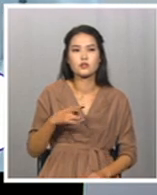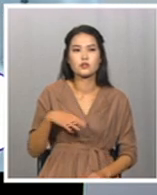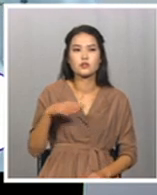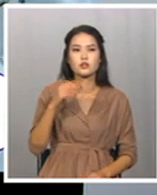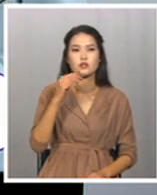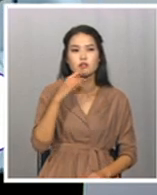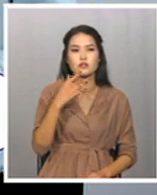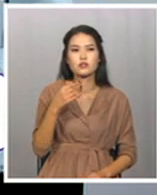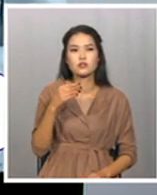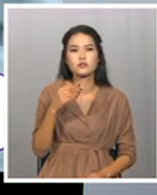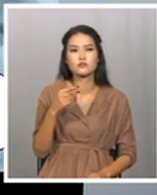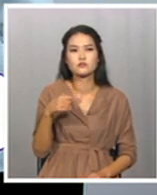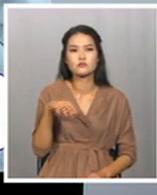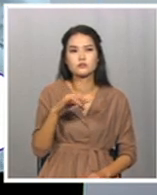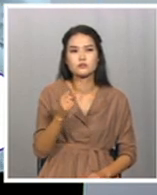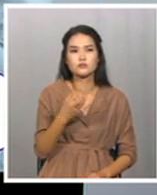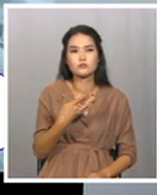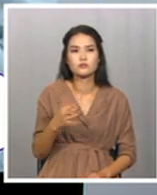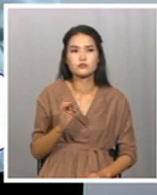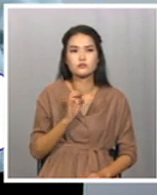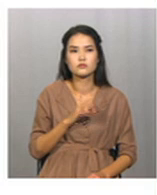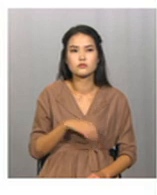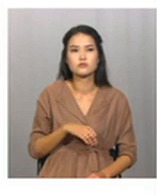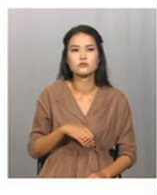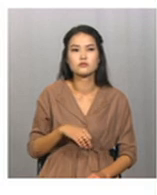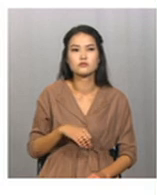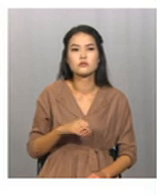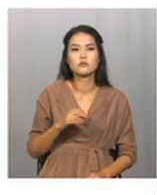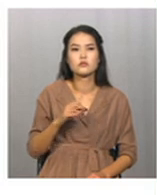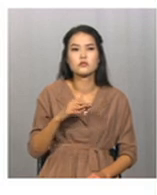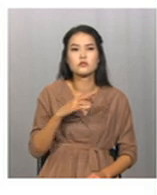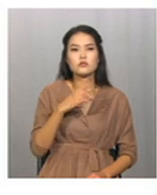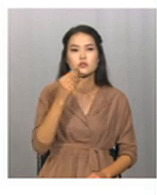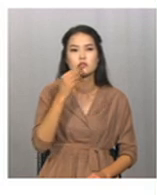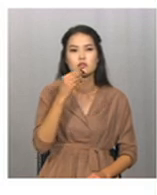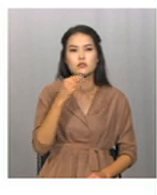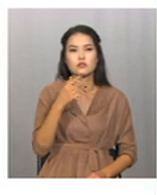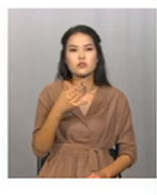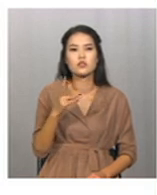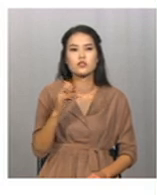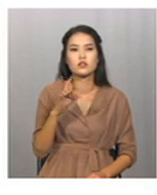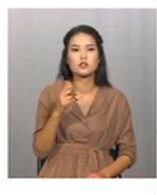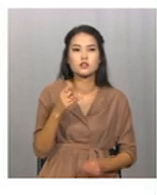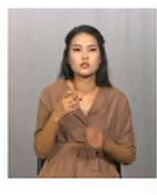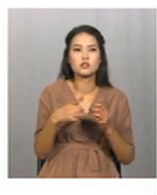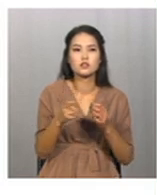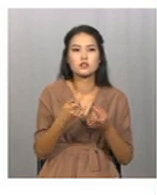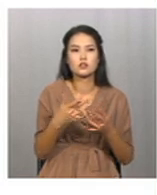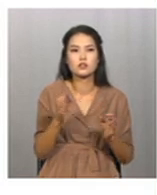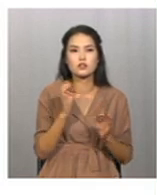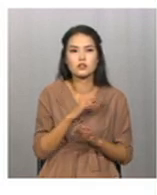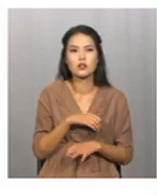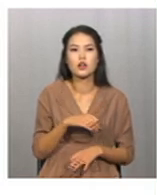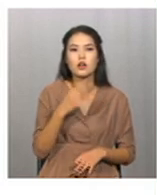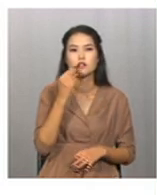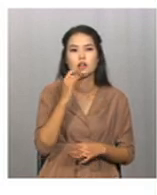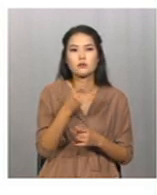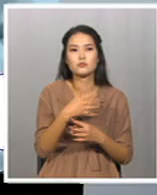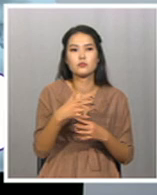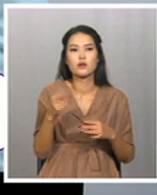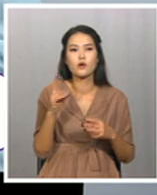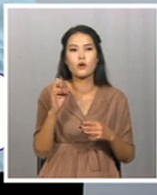өндірісінде, яғни тыңайтқыш ретінде қолданады. Сонымен қатар шыны өндірісінде әртүрлі өнімдерді консерванттау